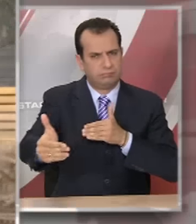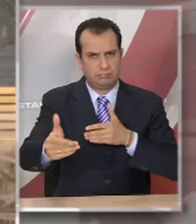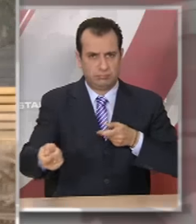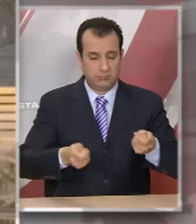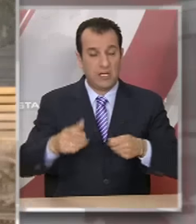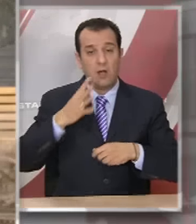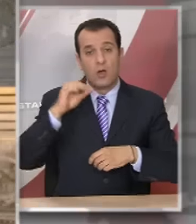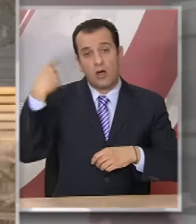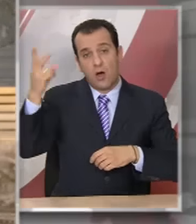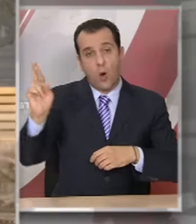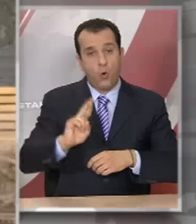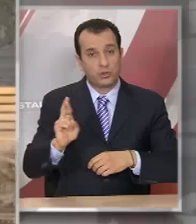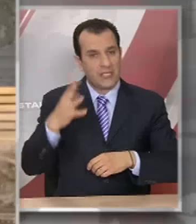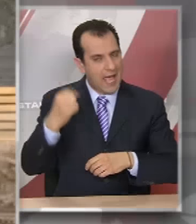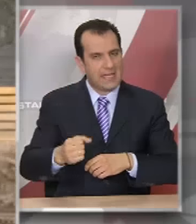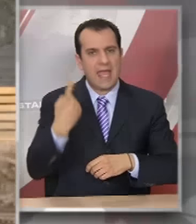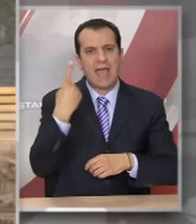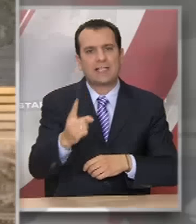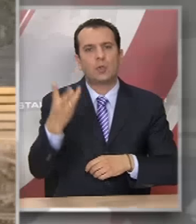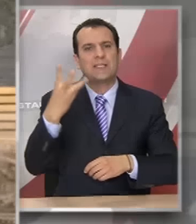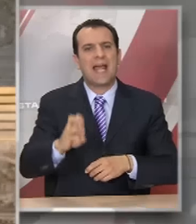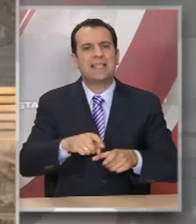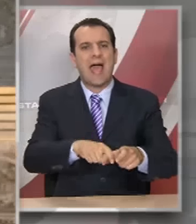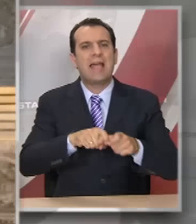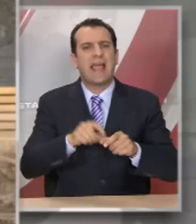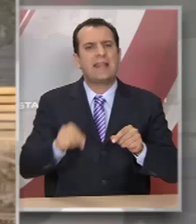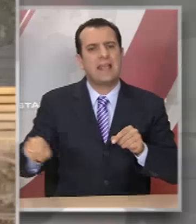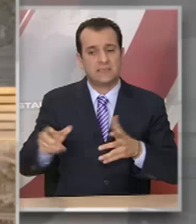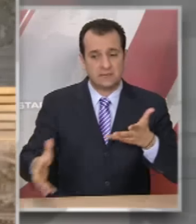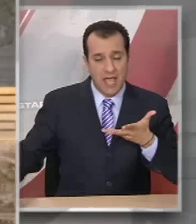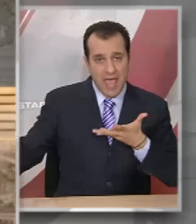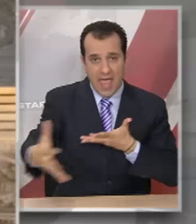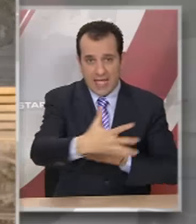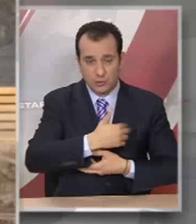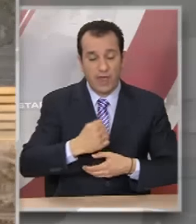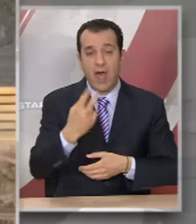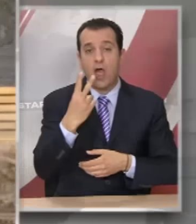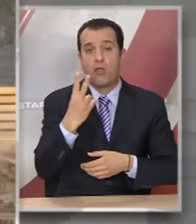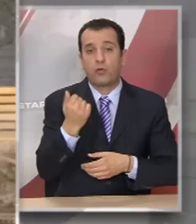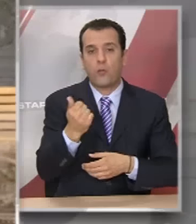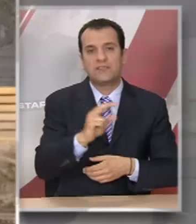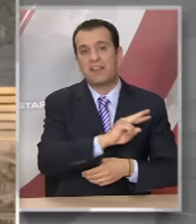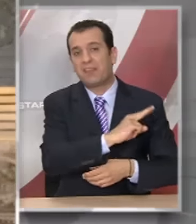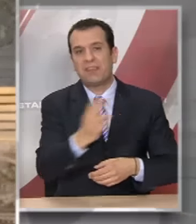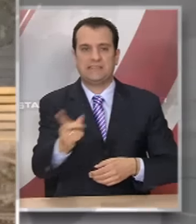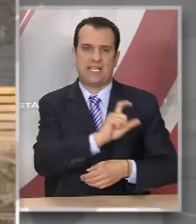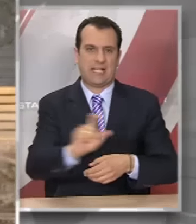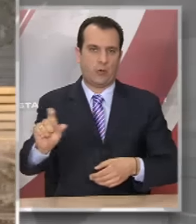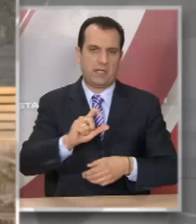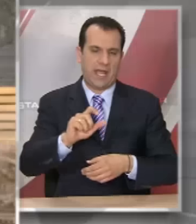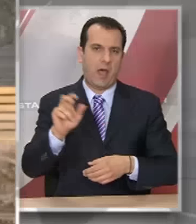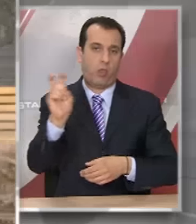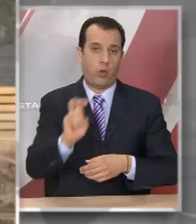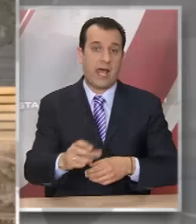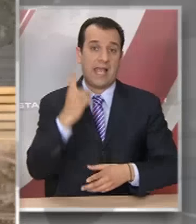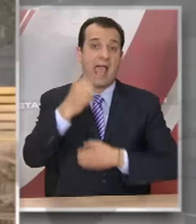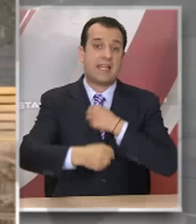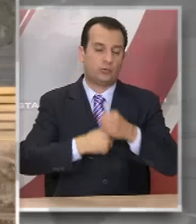δραστηριοποιούνται 130 εταιρείες με κύκλο εργασιών 2,5 δις δολάρια το